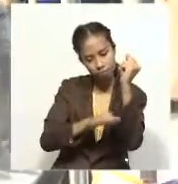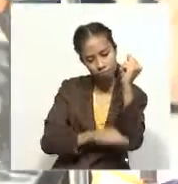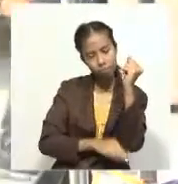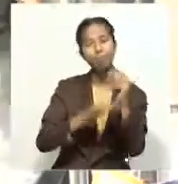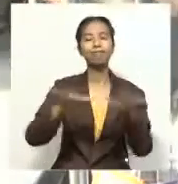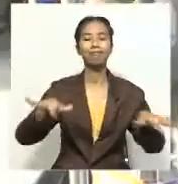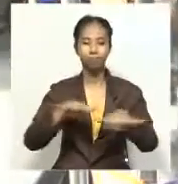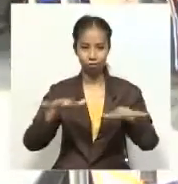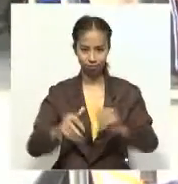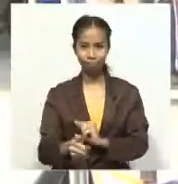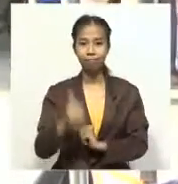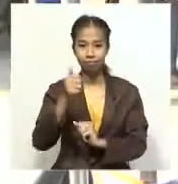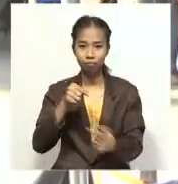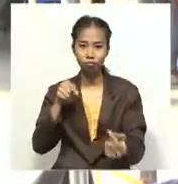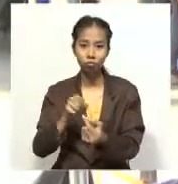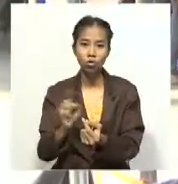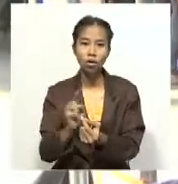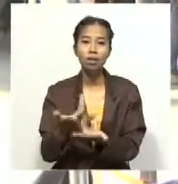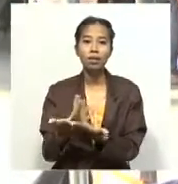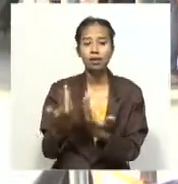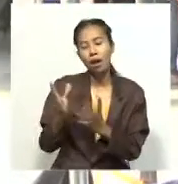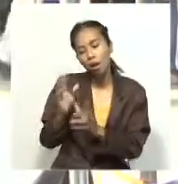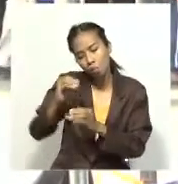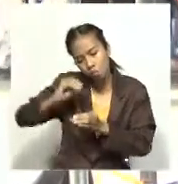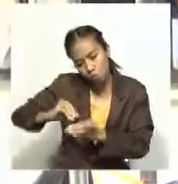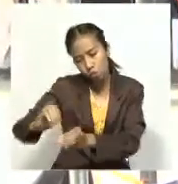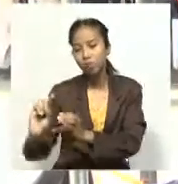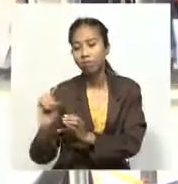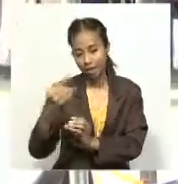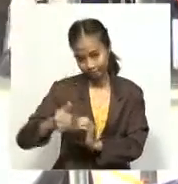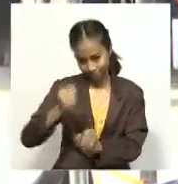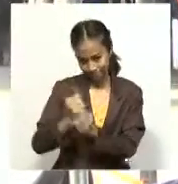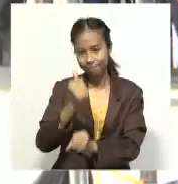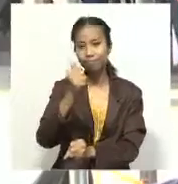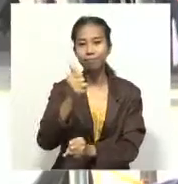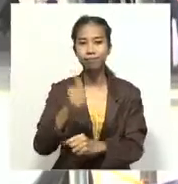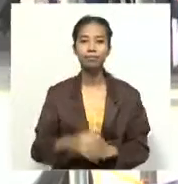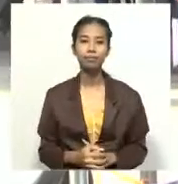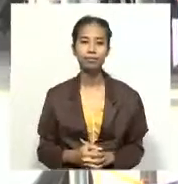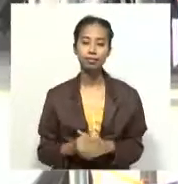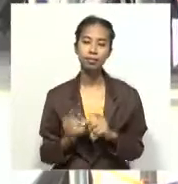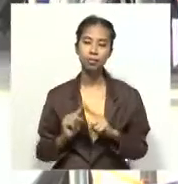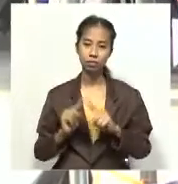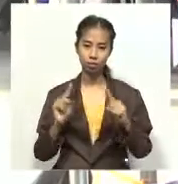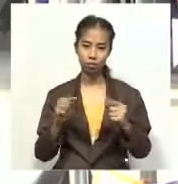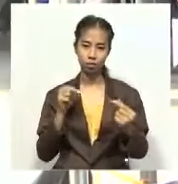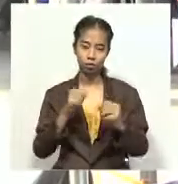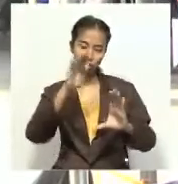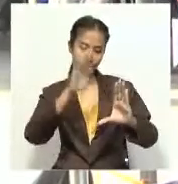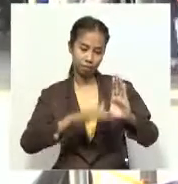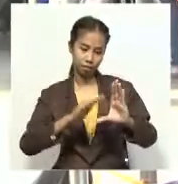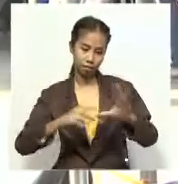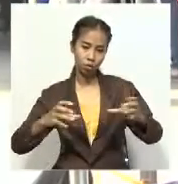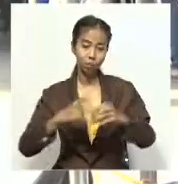ภาวะปกติและพี่น้องเกษตรกรก็สามารถที่จะทำการเพาะปลูกตามปกติต่อไปได้นะครับในส่วนของการรับสมัครจิตอาส